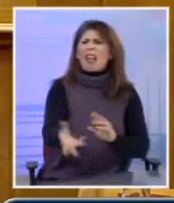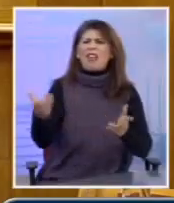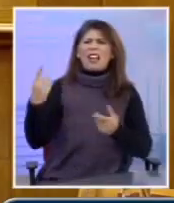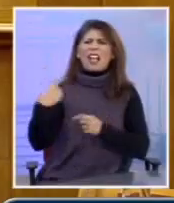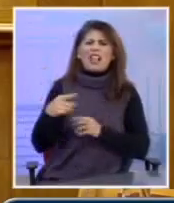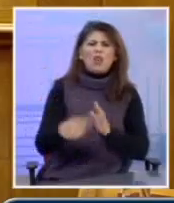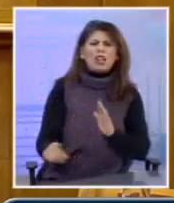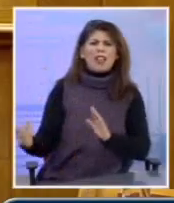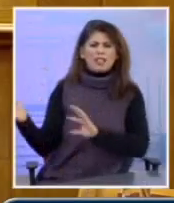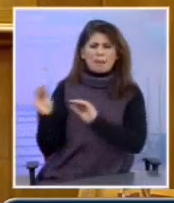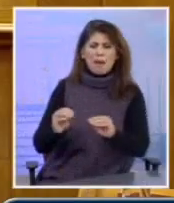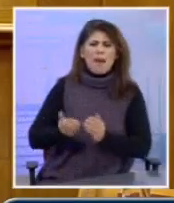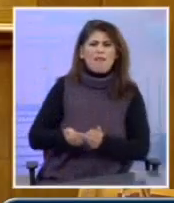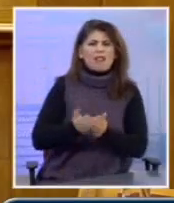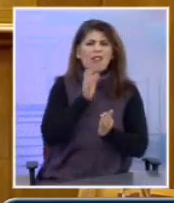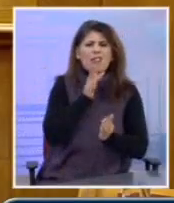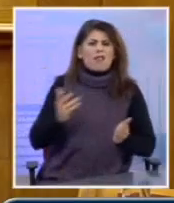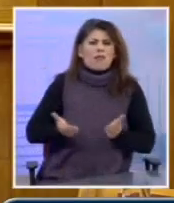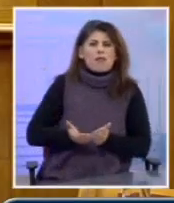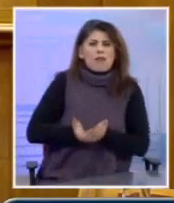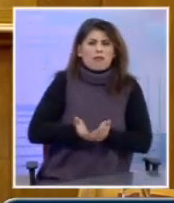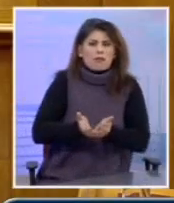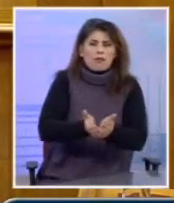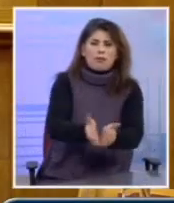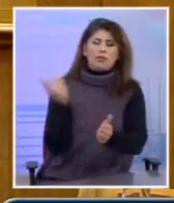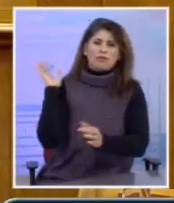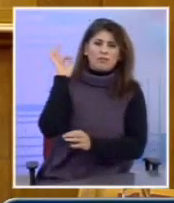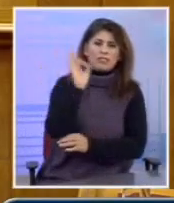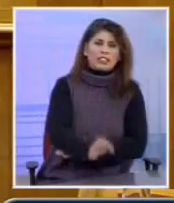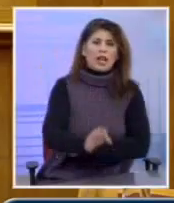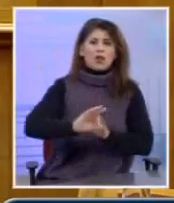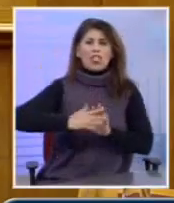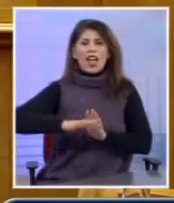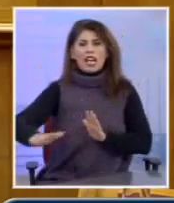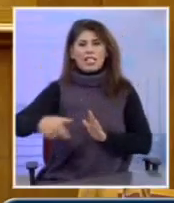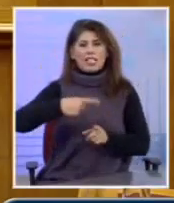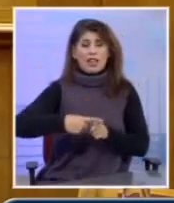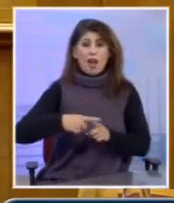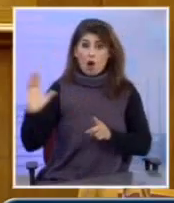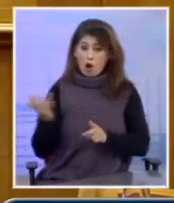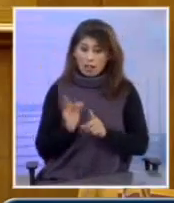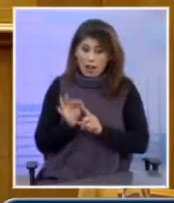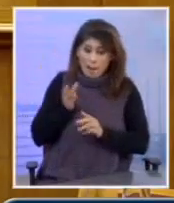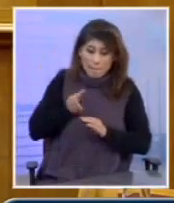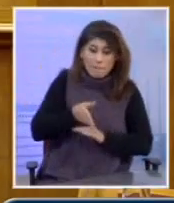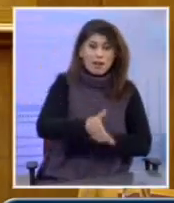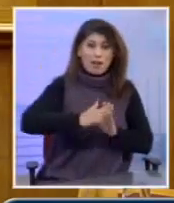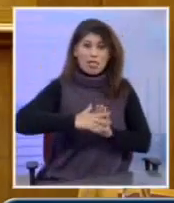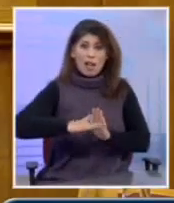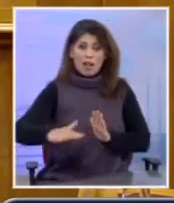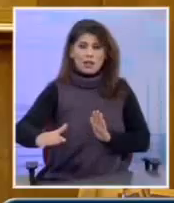επιβαίνουν σε αυτές όταν εισέρχονται στα χωρικά ύδατα. Και όταν εισέρχονται στα χωρικά ύδατα, η